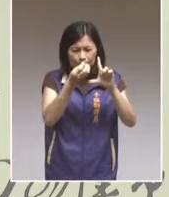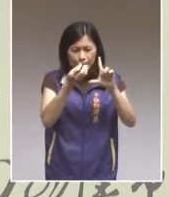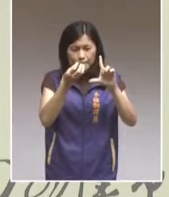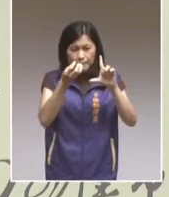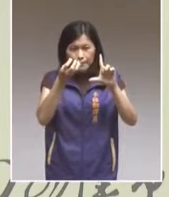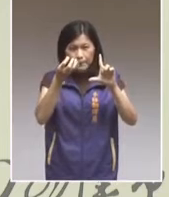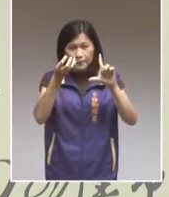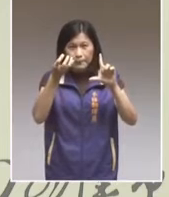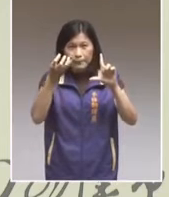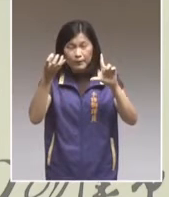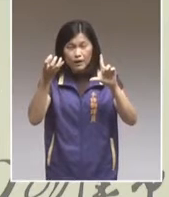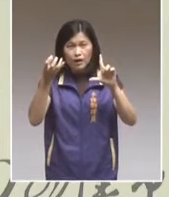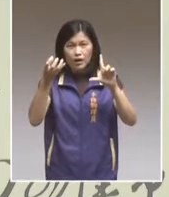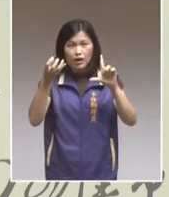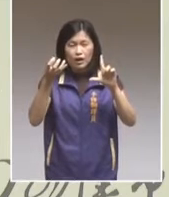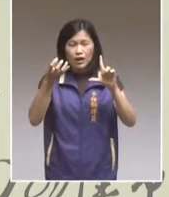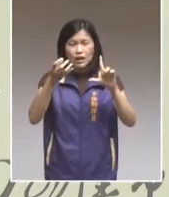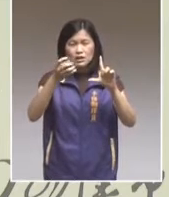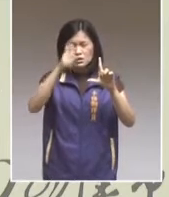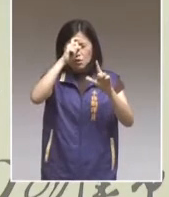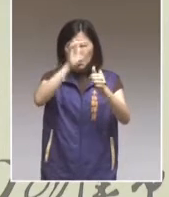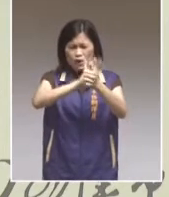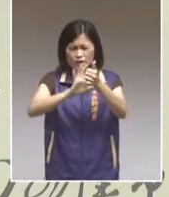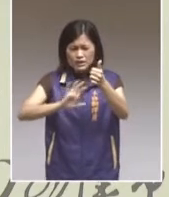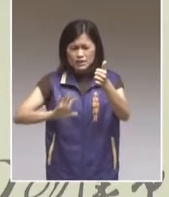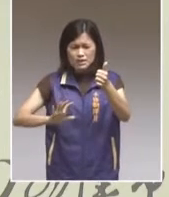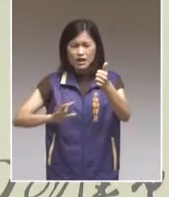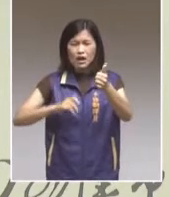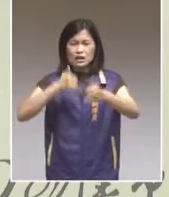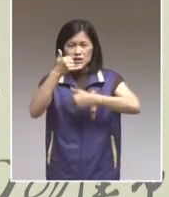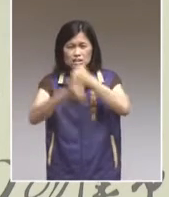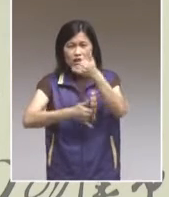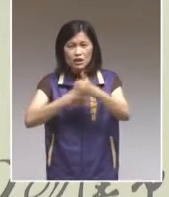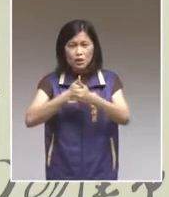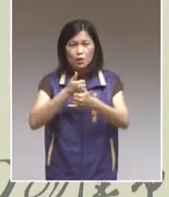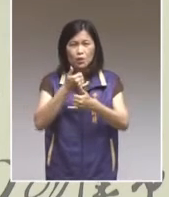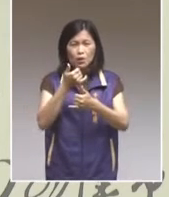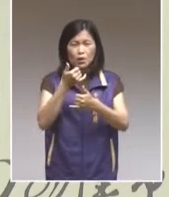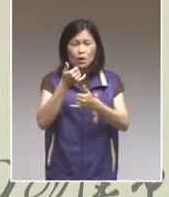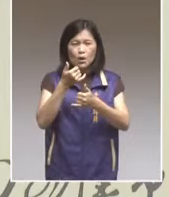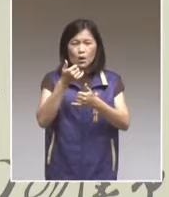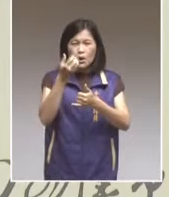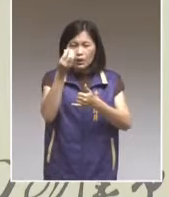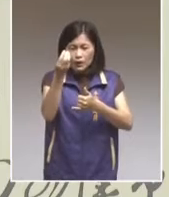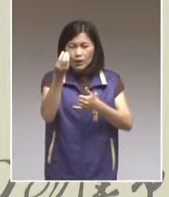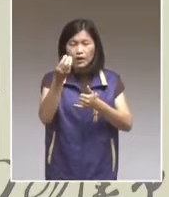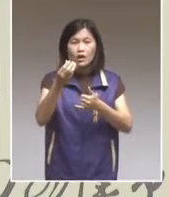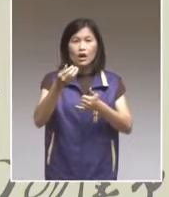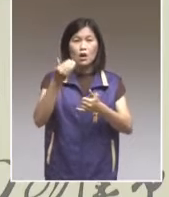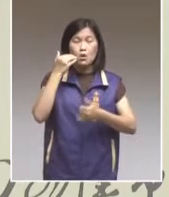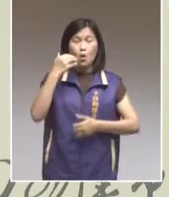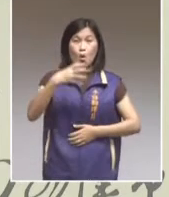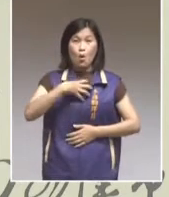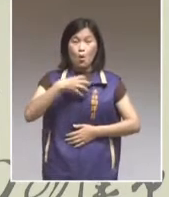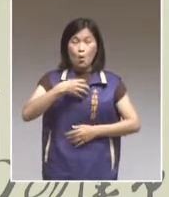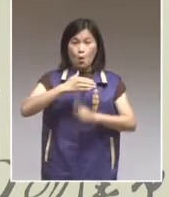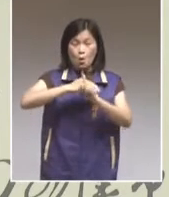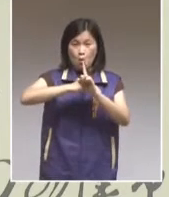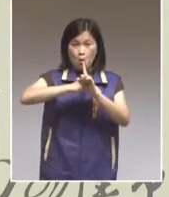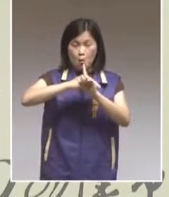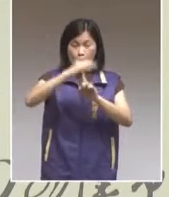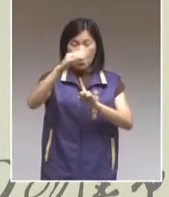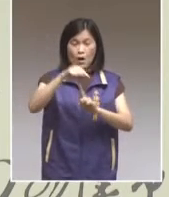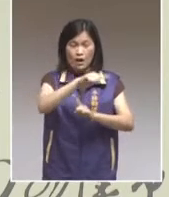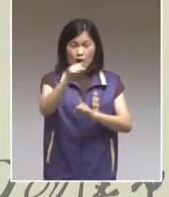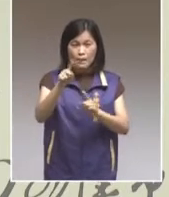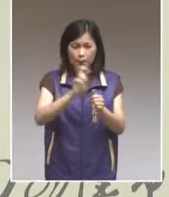也没有啊影响到我们日常生活最小，但是我们的啊高风险的族群，我们都能够把它照顾好啊，